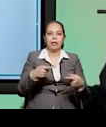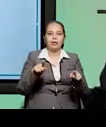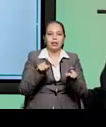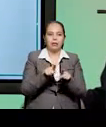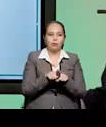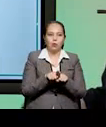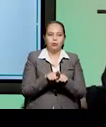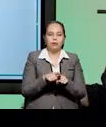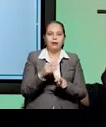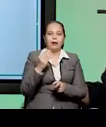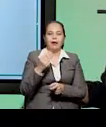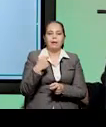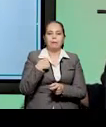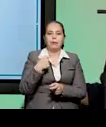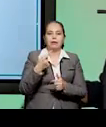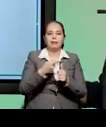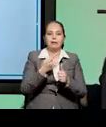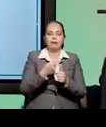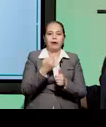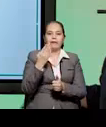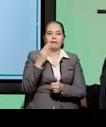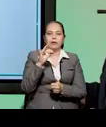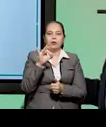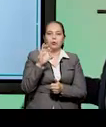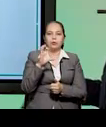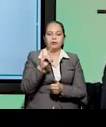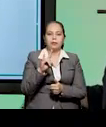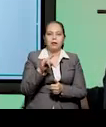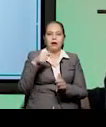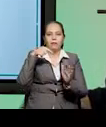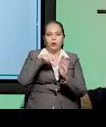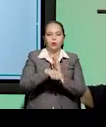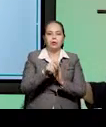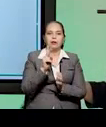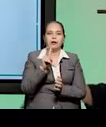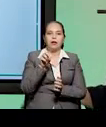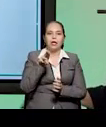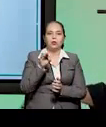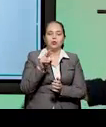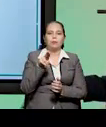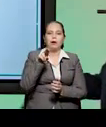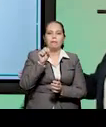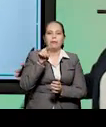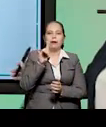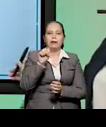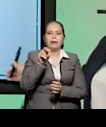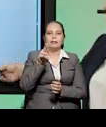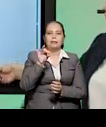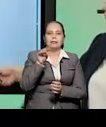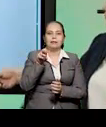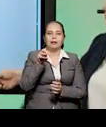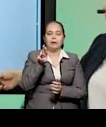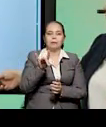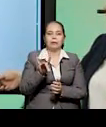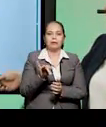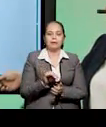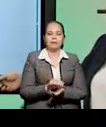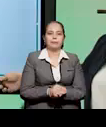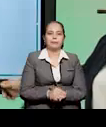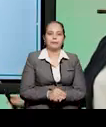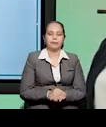Таким образом, мы называем вирусы внутриклеточными паразитами.